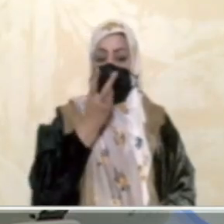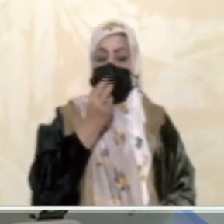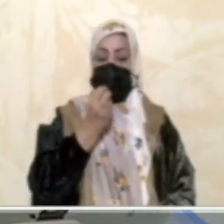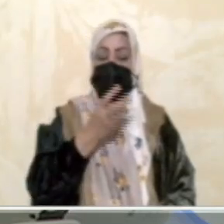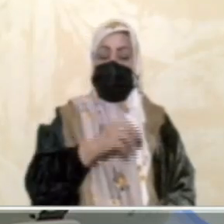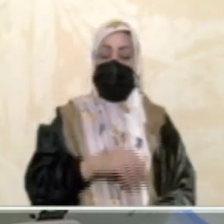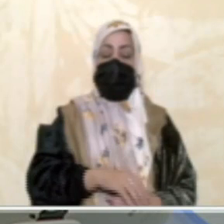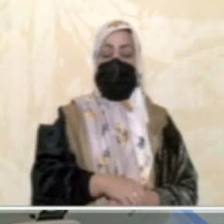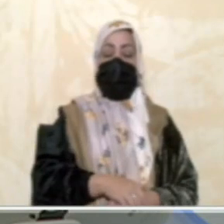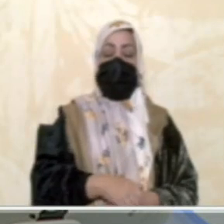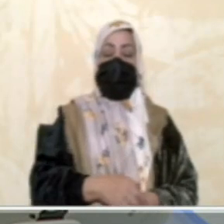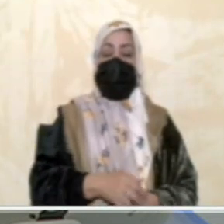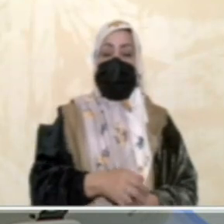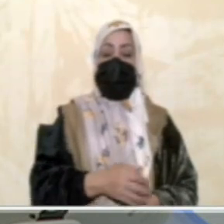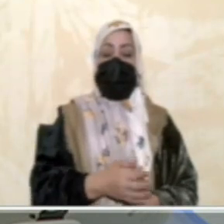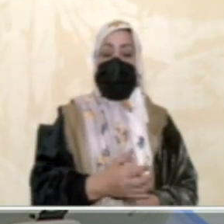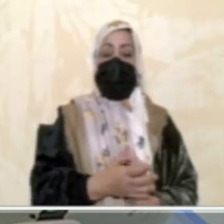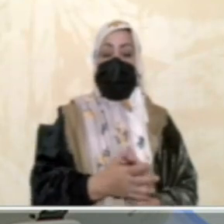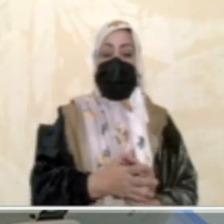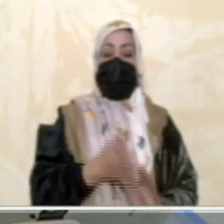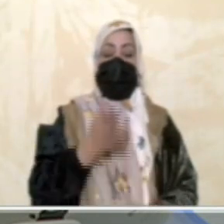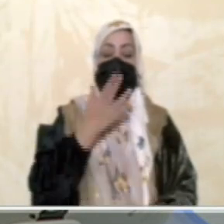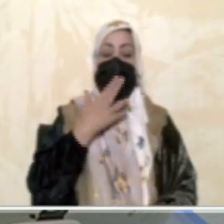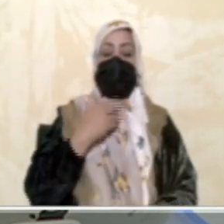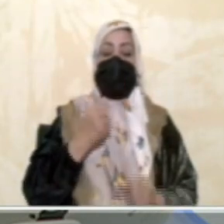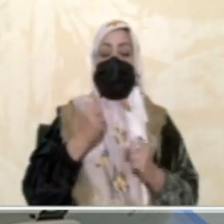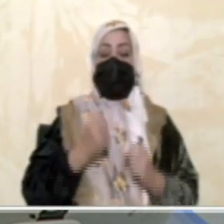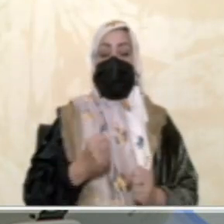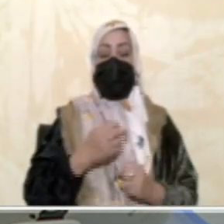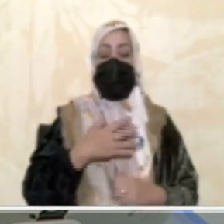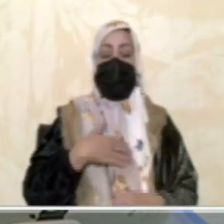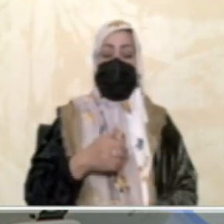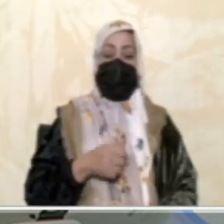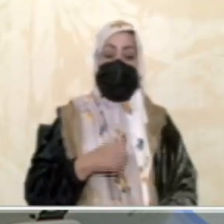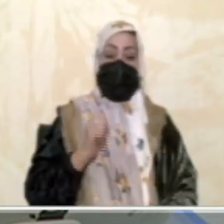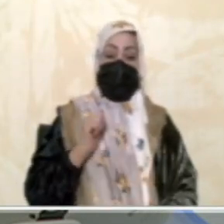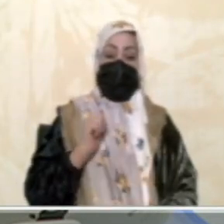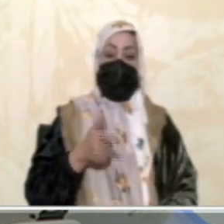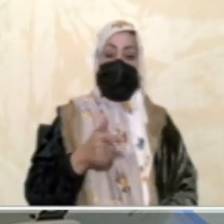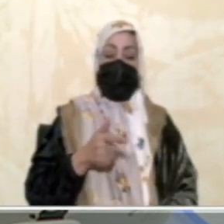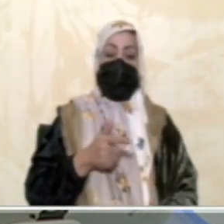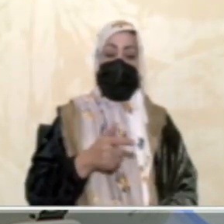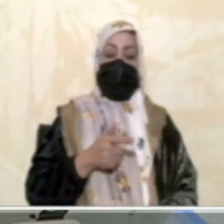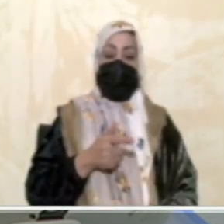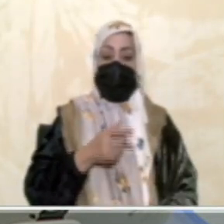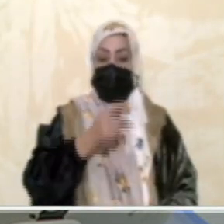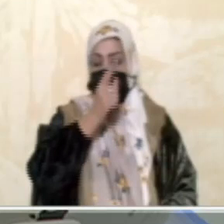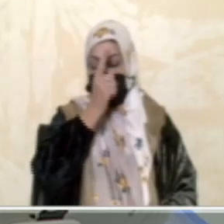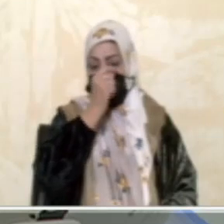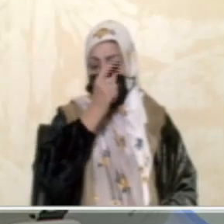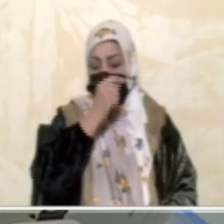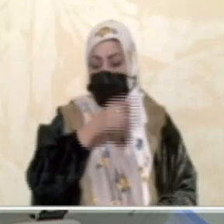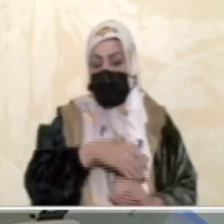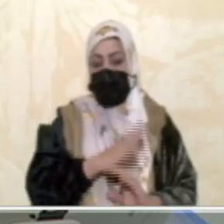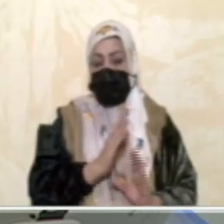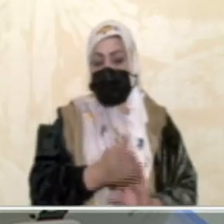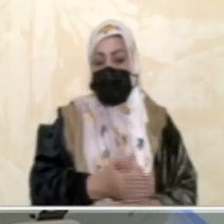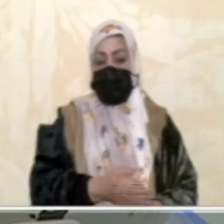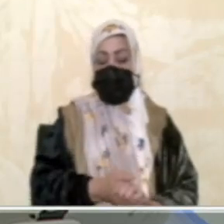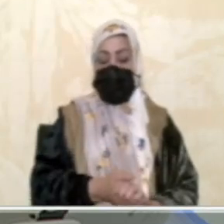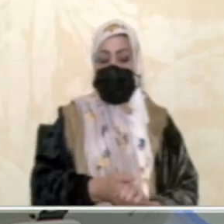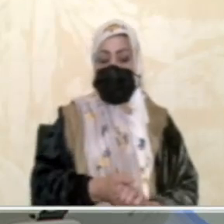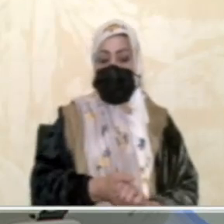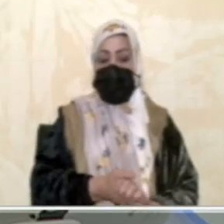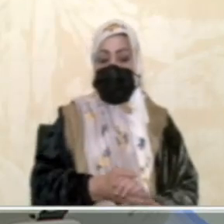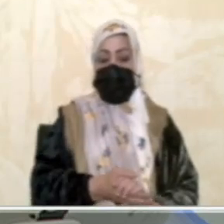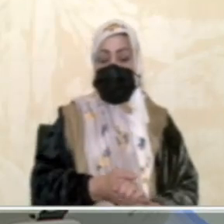عليك ان شاء الله ربي يشفيك الامر الثاني القطره لابد اديرها في النهار يعني مواعيدها اي عندي